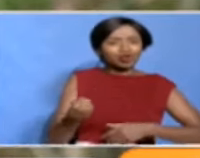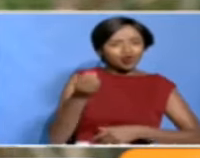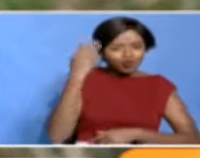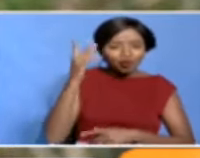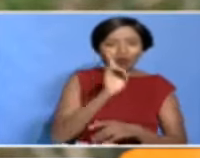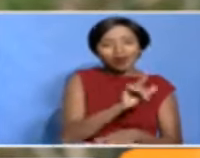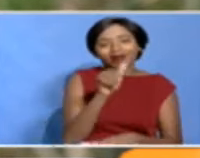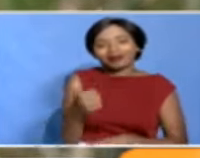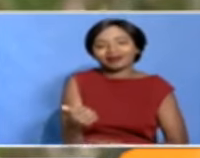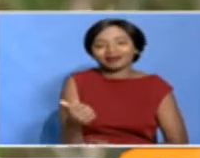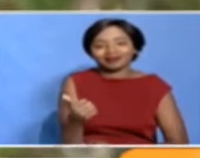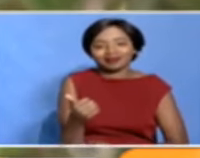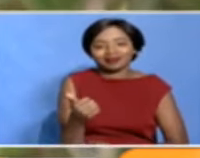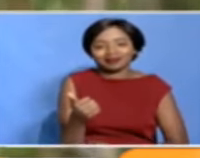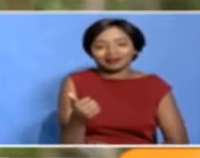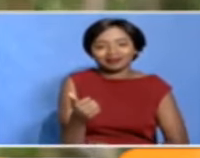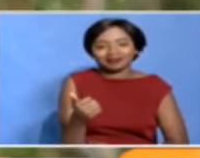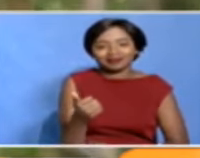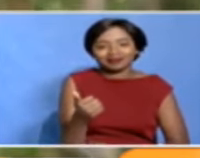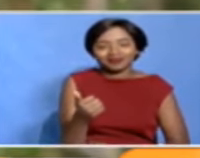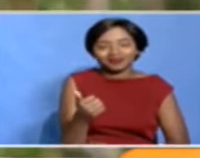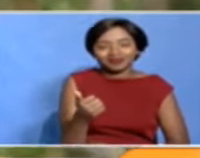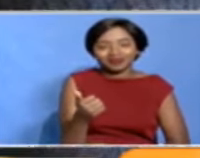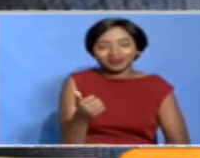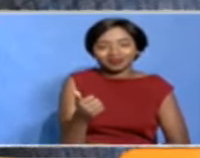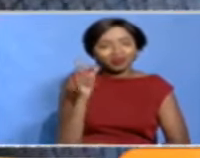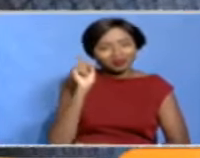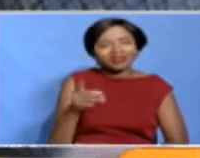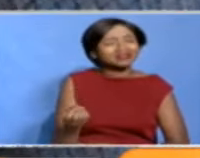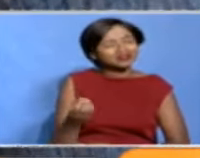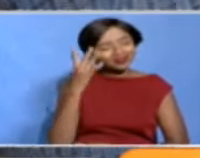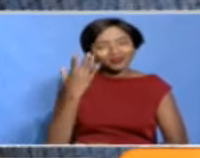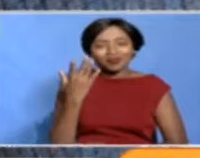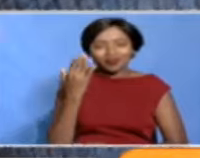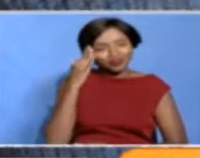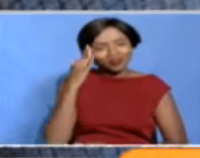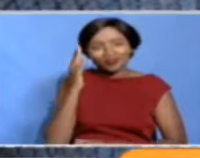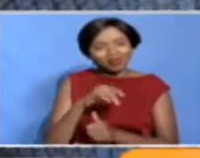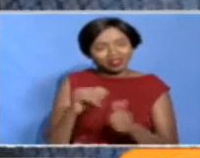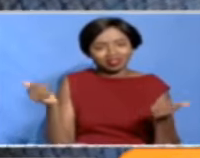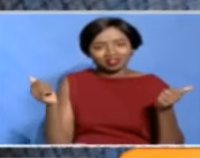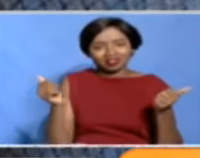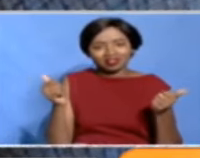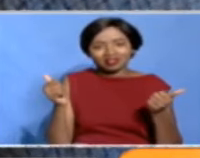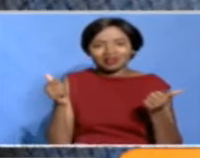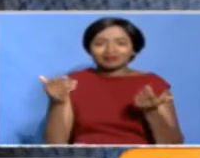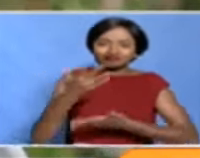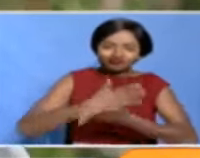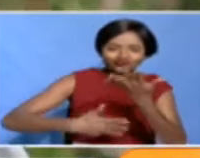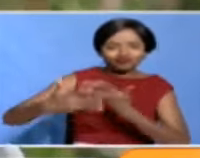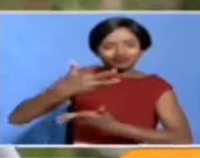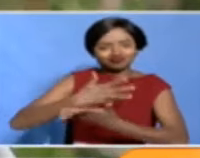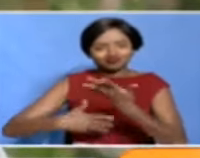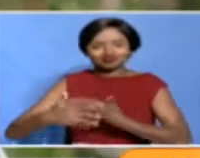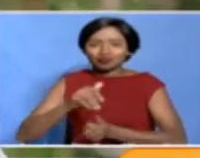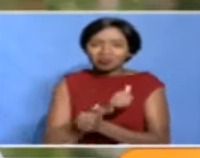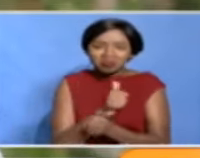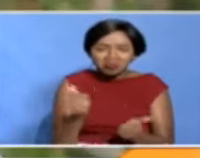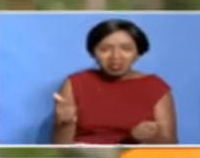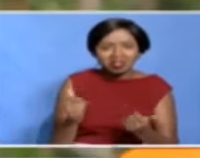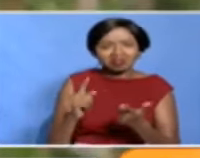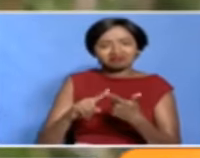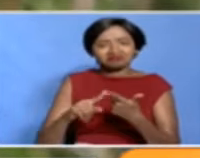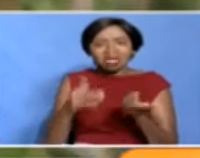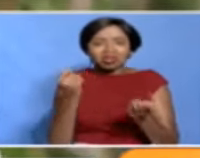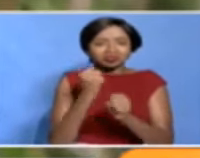mita 50 kutoka kwangu nyumbani. Kwa hivyo lazima wajua, lazima wanajuana. Na wanakaa pamoja, chochote ambayo wanafanya